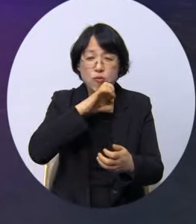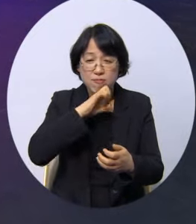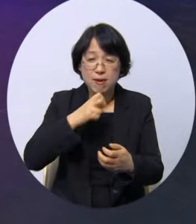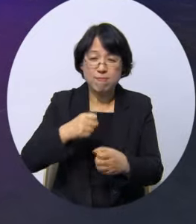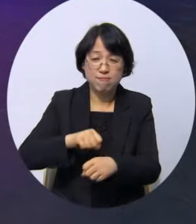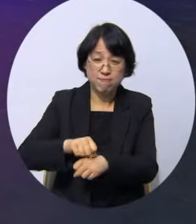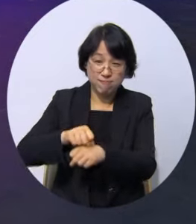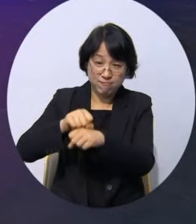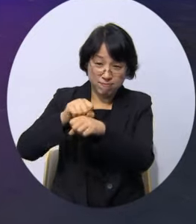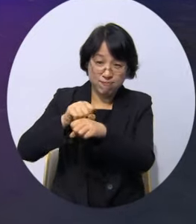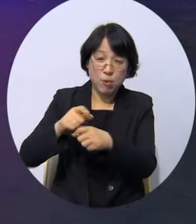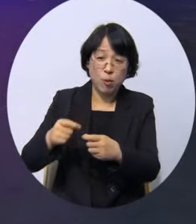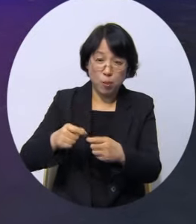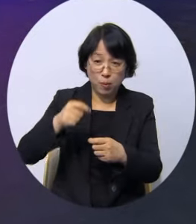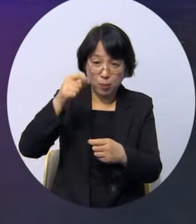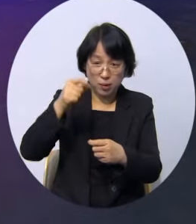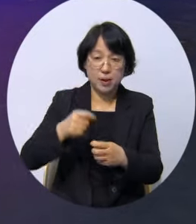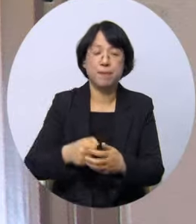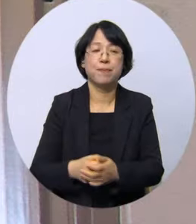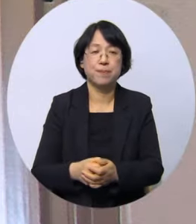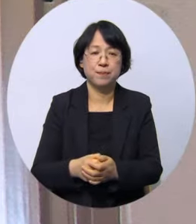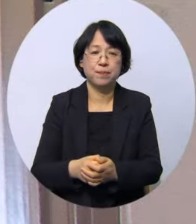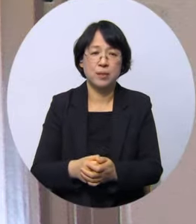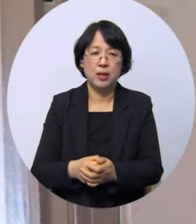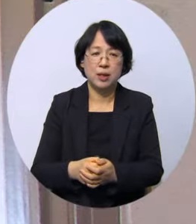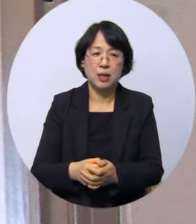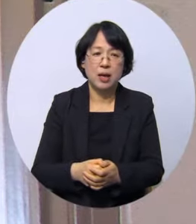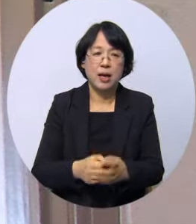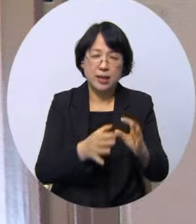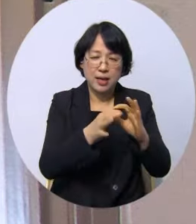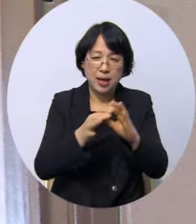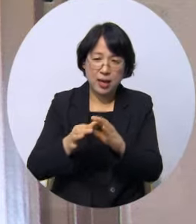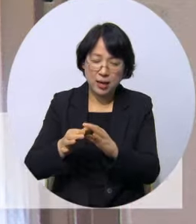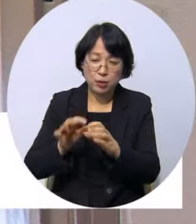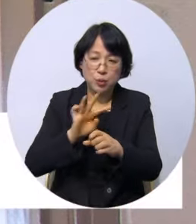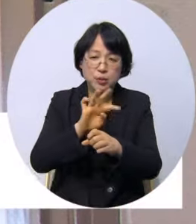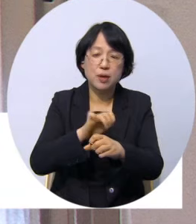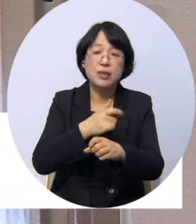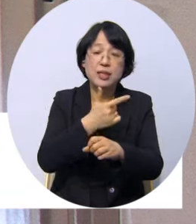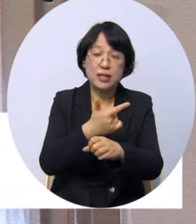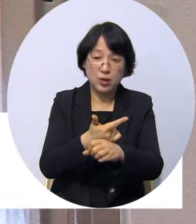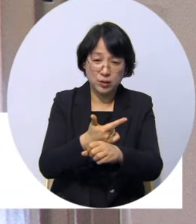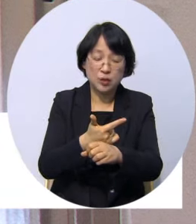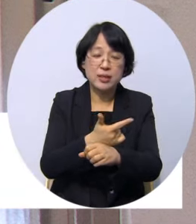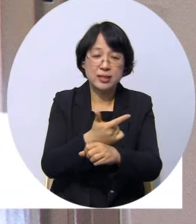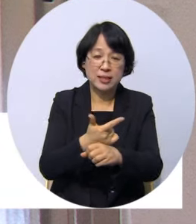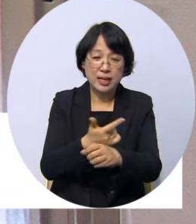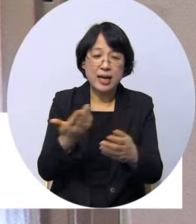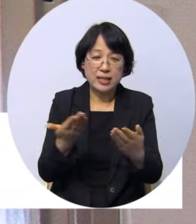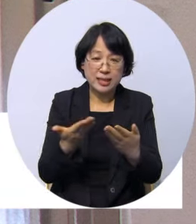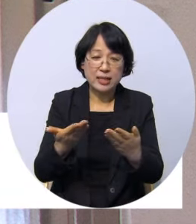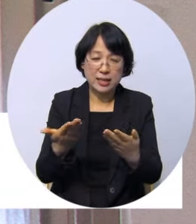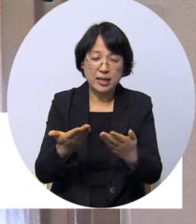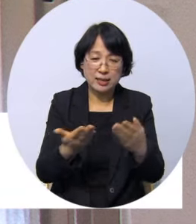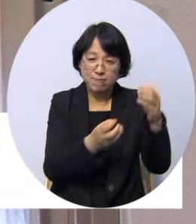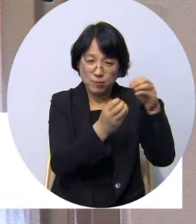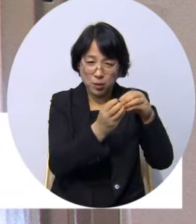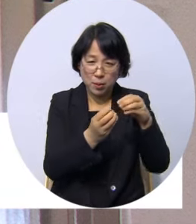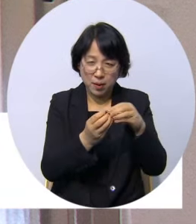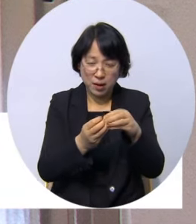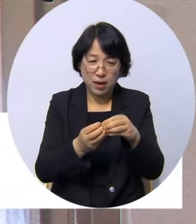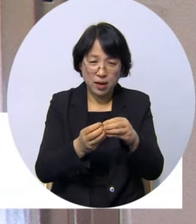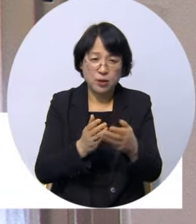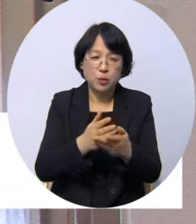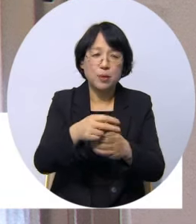일이 아니잖아요네 그렇습니다 연속 36시간 근무 관행이이 전공의들을 한개까지 몰아가는